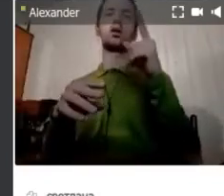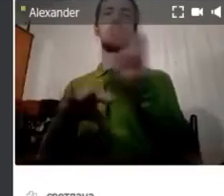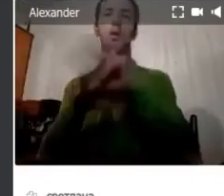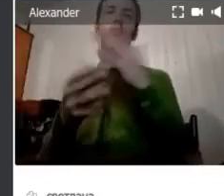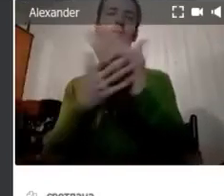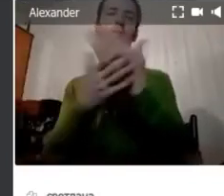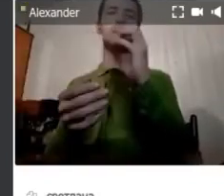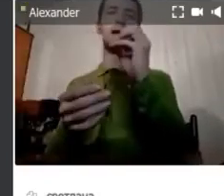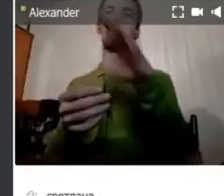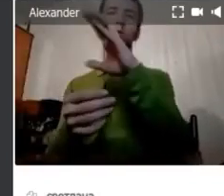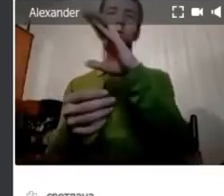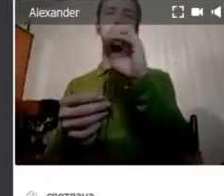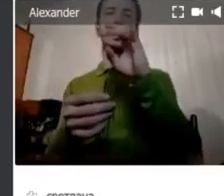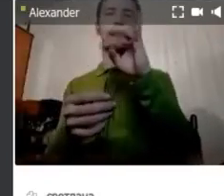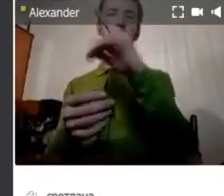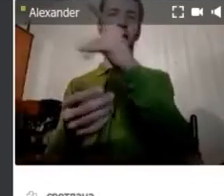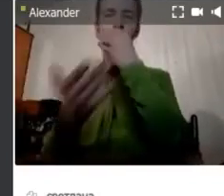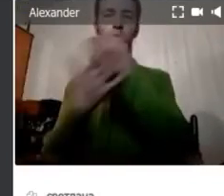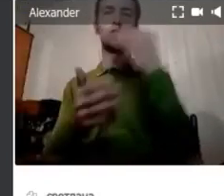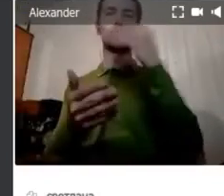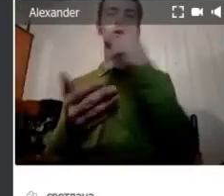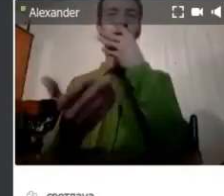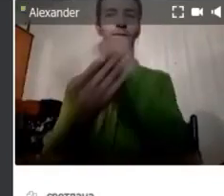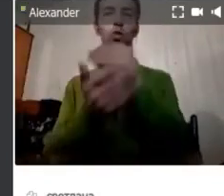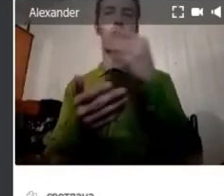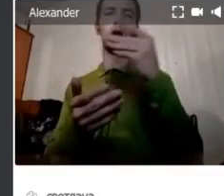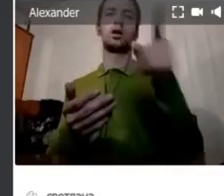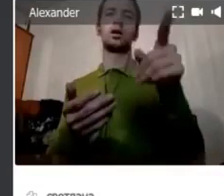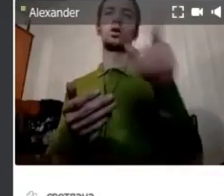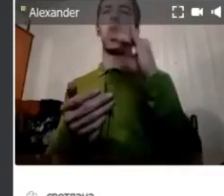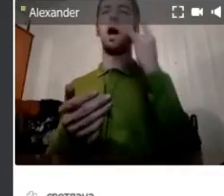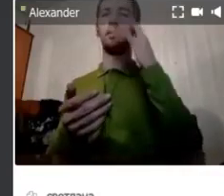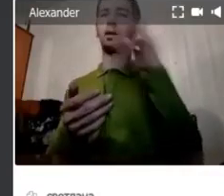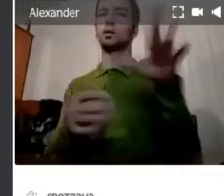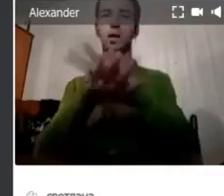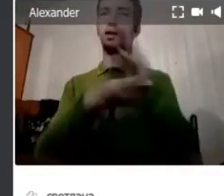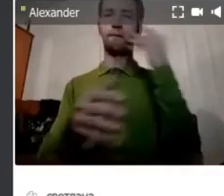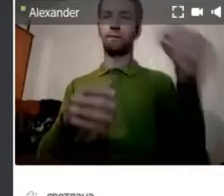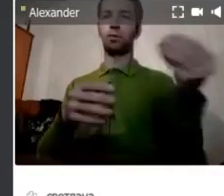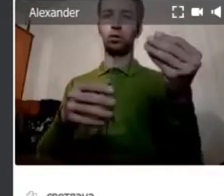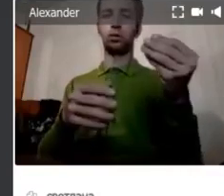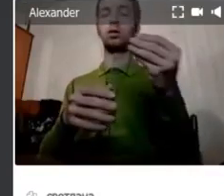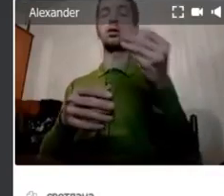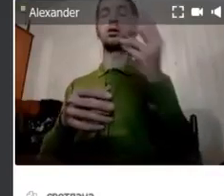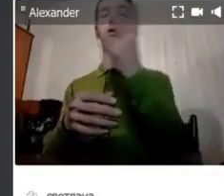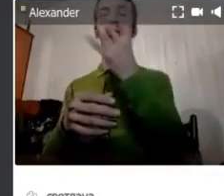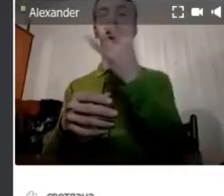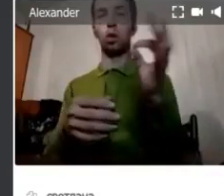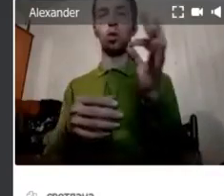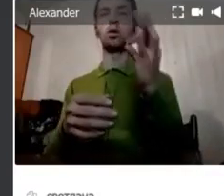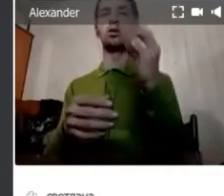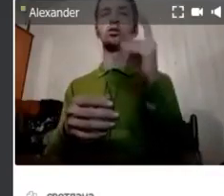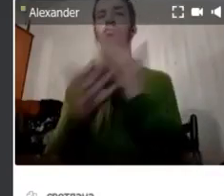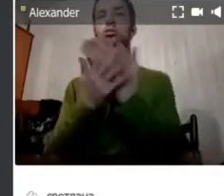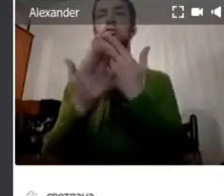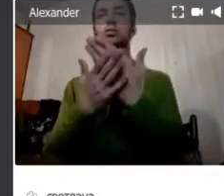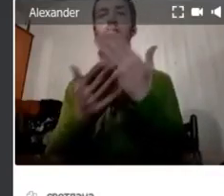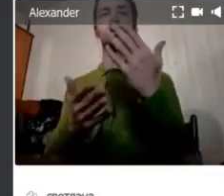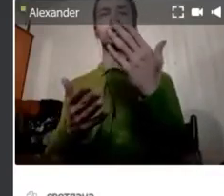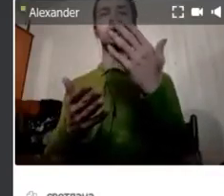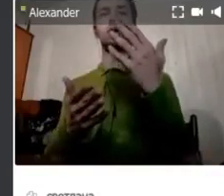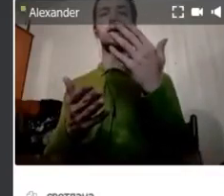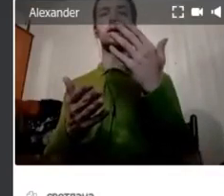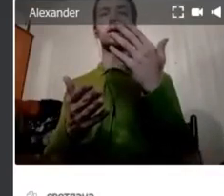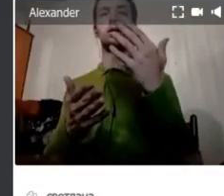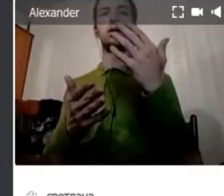Сантандер, то, ну, есть определенный лимит. То есть невозможно вывести там